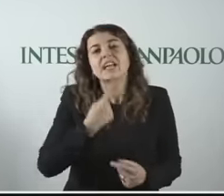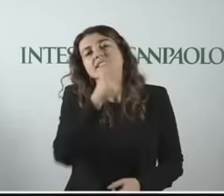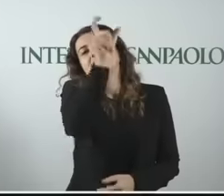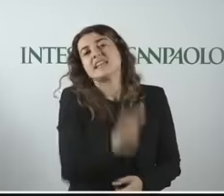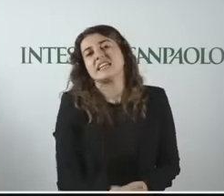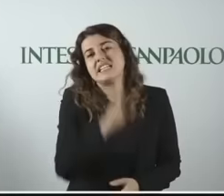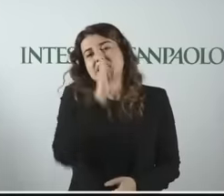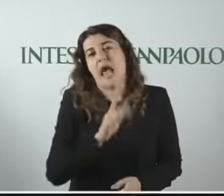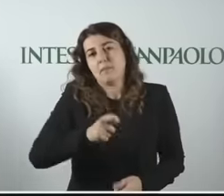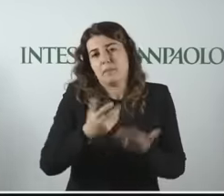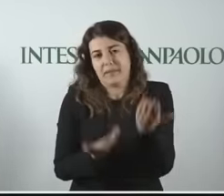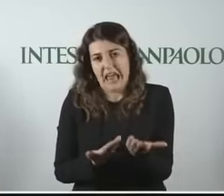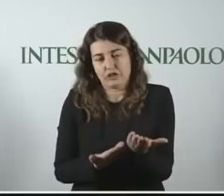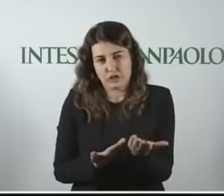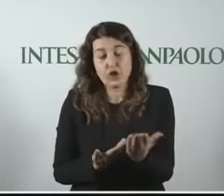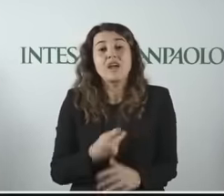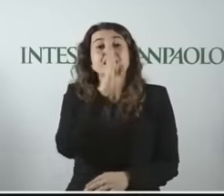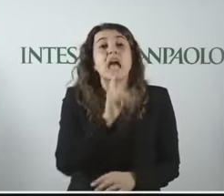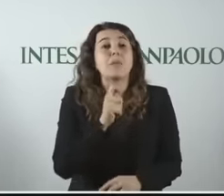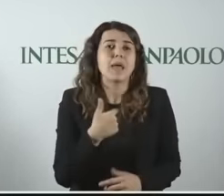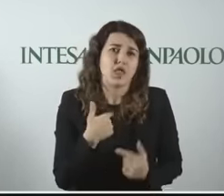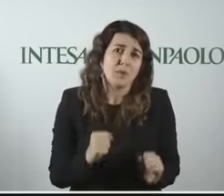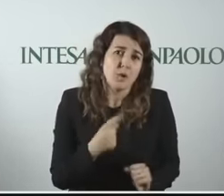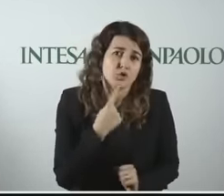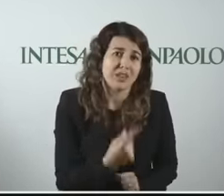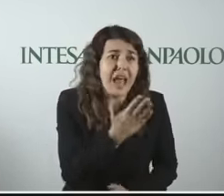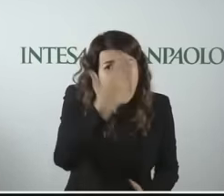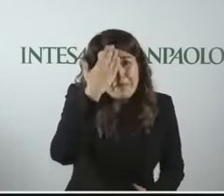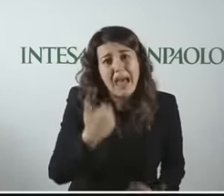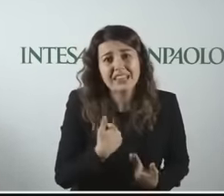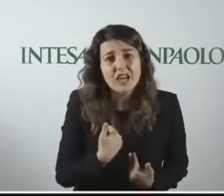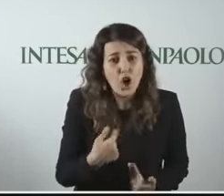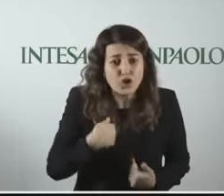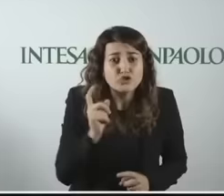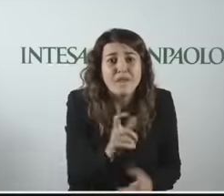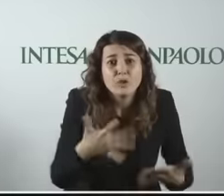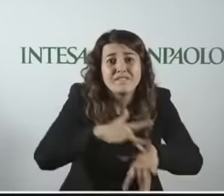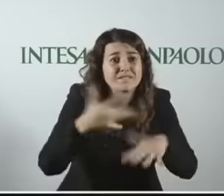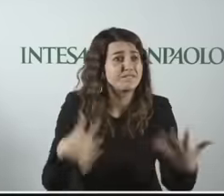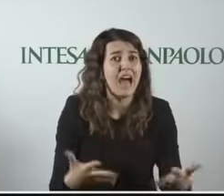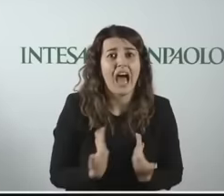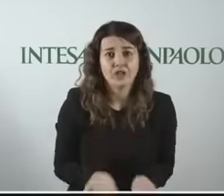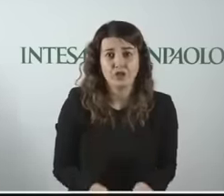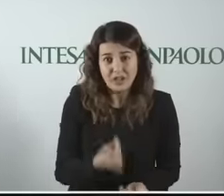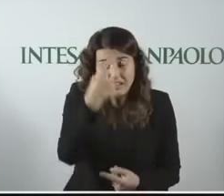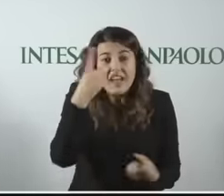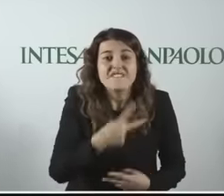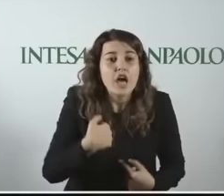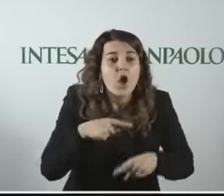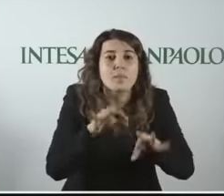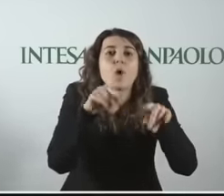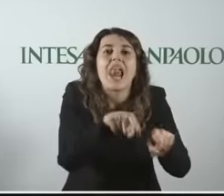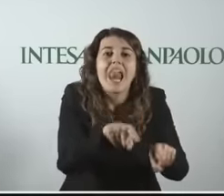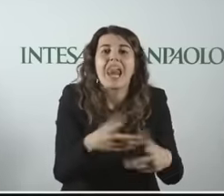Pietro e a San Pietro potrò almeno dire ma ti ricordi che son venuto son venuto davvero da te perché San Pietro è